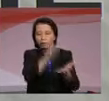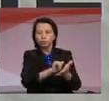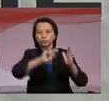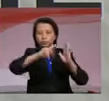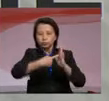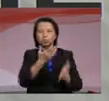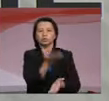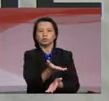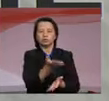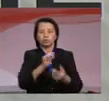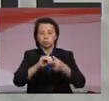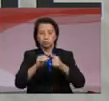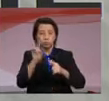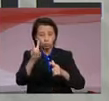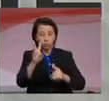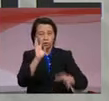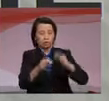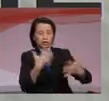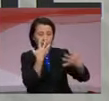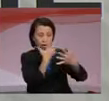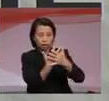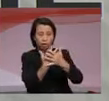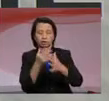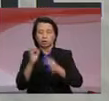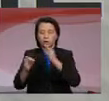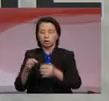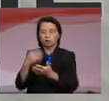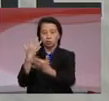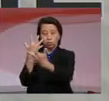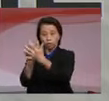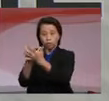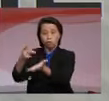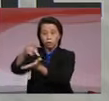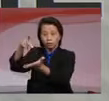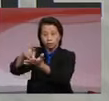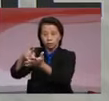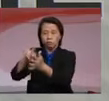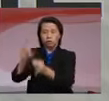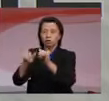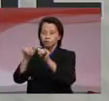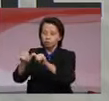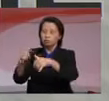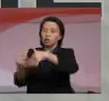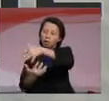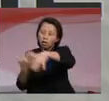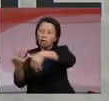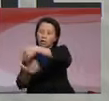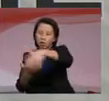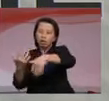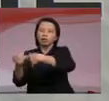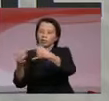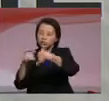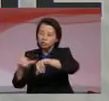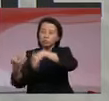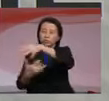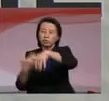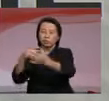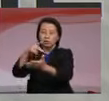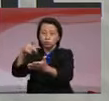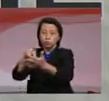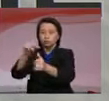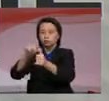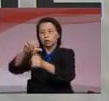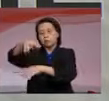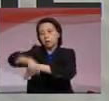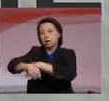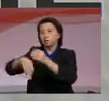puncanya. Yang kedua, kalau kita kuarantin di pusat kuarantin pun, kalau mereka masih bergaul antara satu sama lain, contohnya setiap